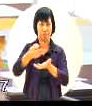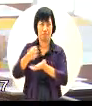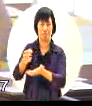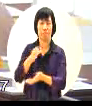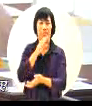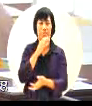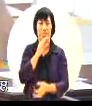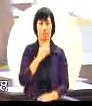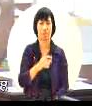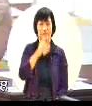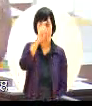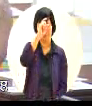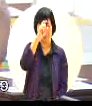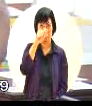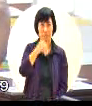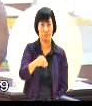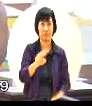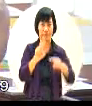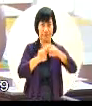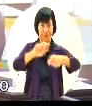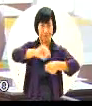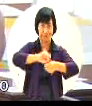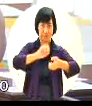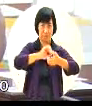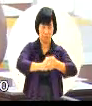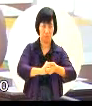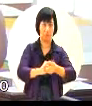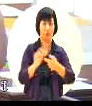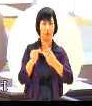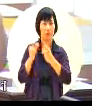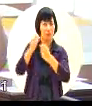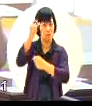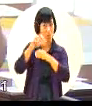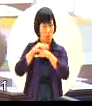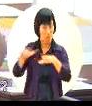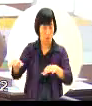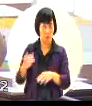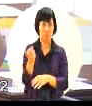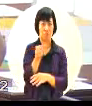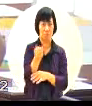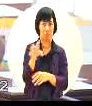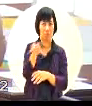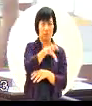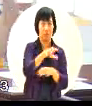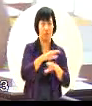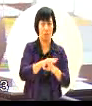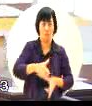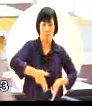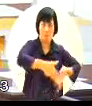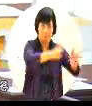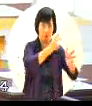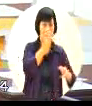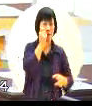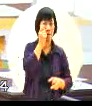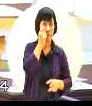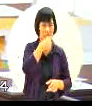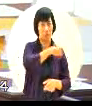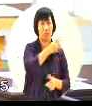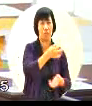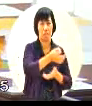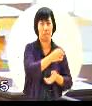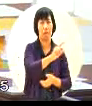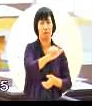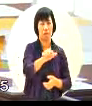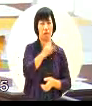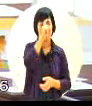望讲伫家庭啊弥勒应该迄边吼，伊用伊拢会对。在南边去买物件，希望讲去回流回来咱工商